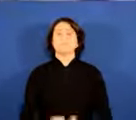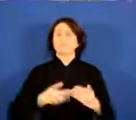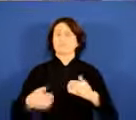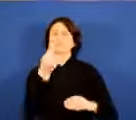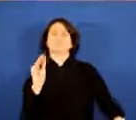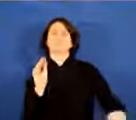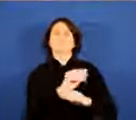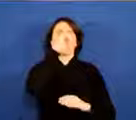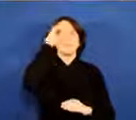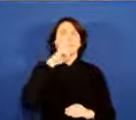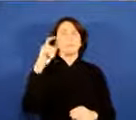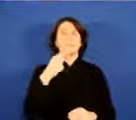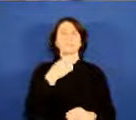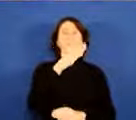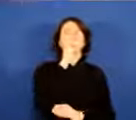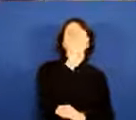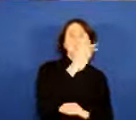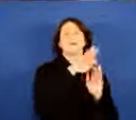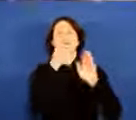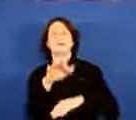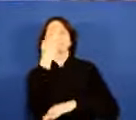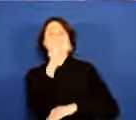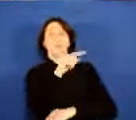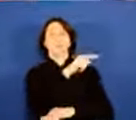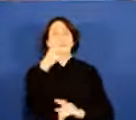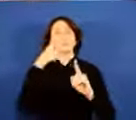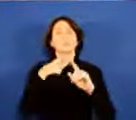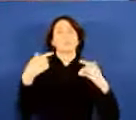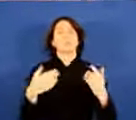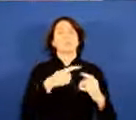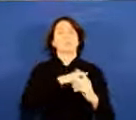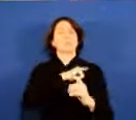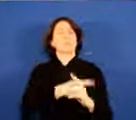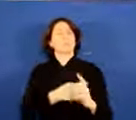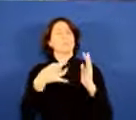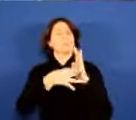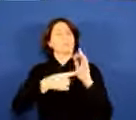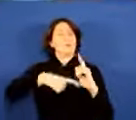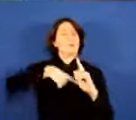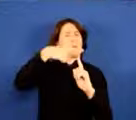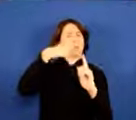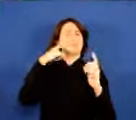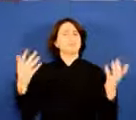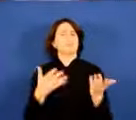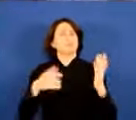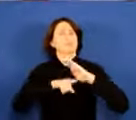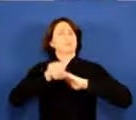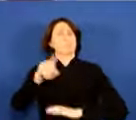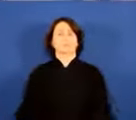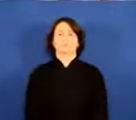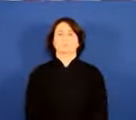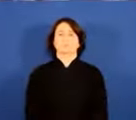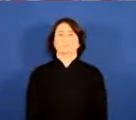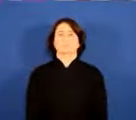zergaren katastro balioen 2013ko eguneratzea. Bestalde, kultura sailak ia 424.000 euroko beste